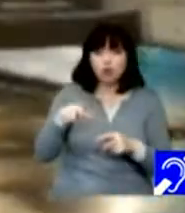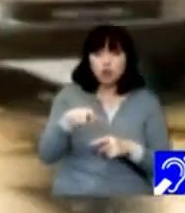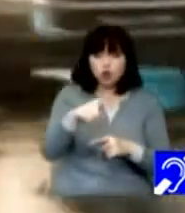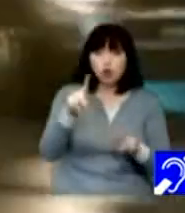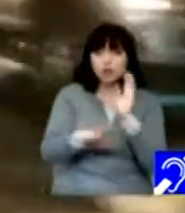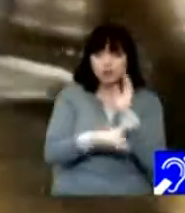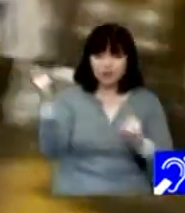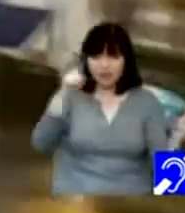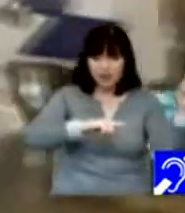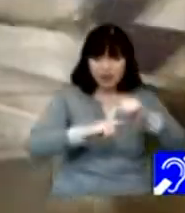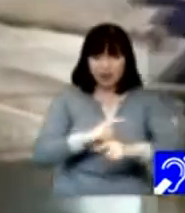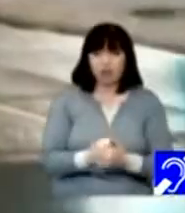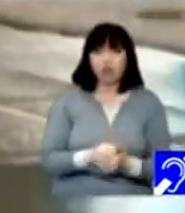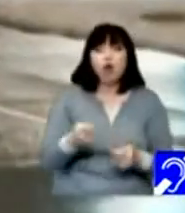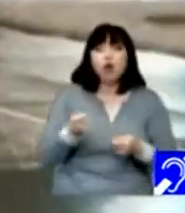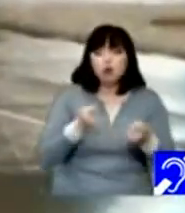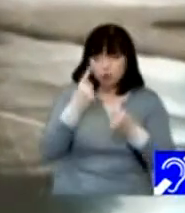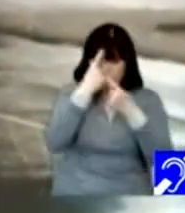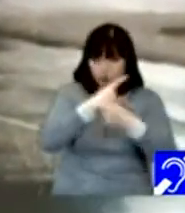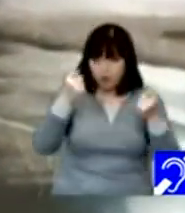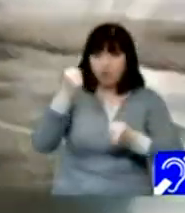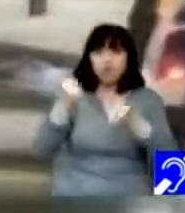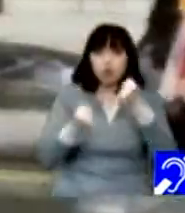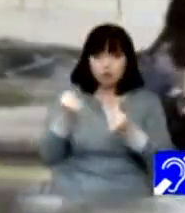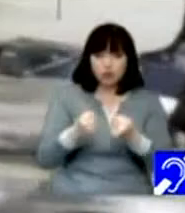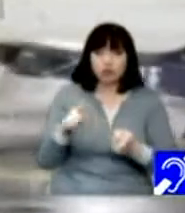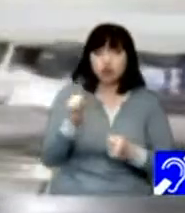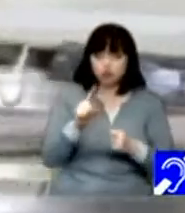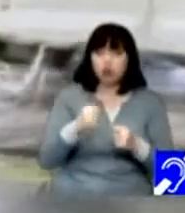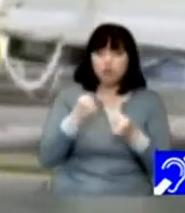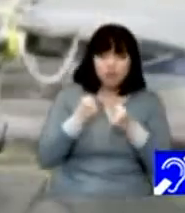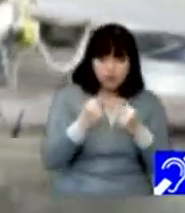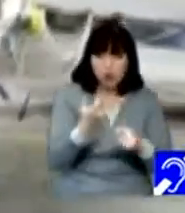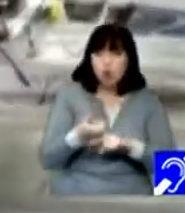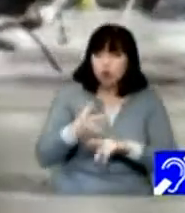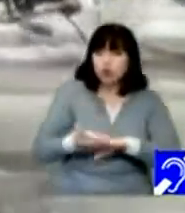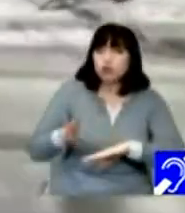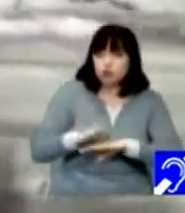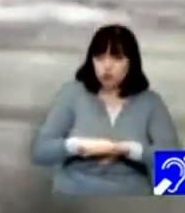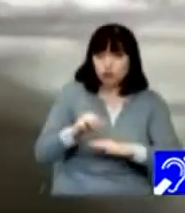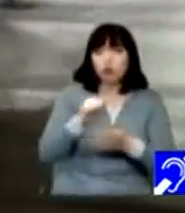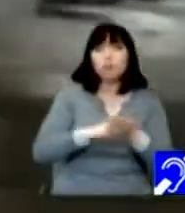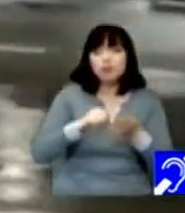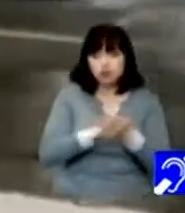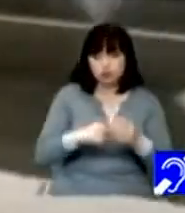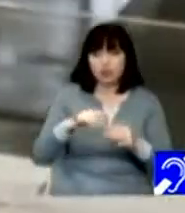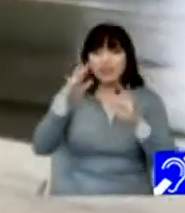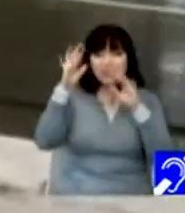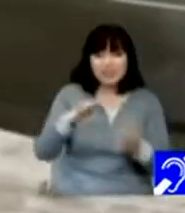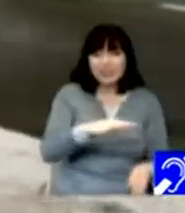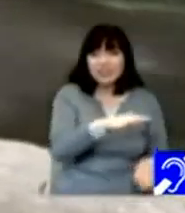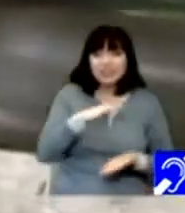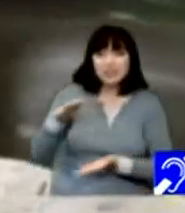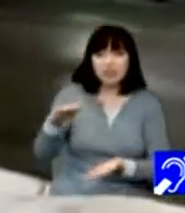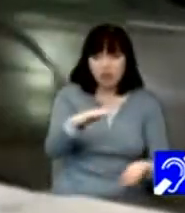arborii căzuți. Autoritățile i-au avertizat pe șoferi că se circulă în condiții grele de iarnă, cauza fiind stratul consistent